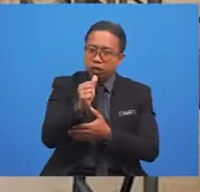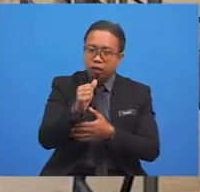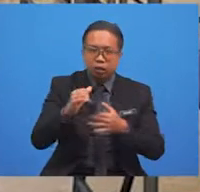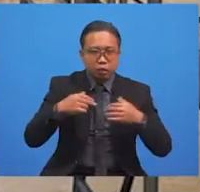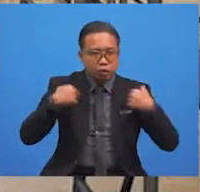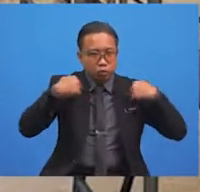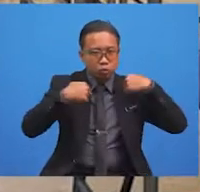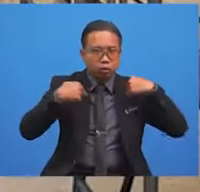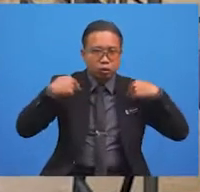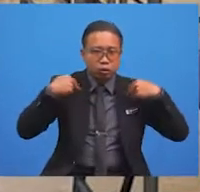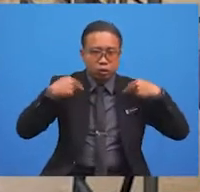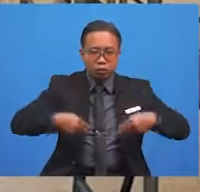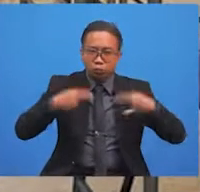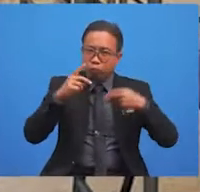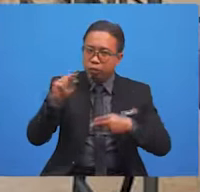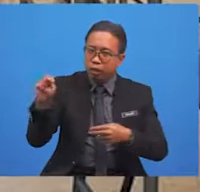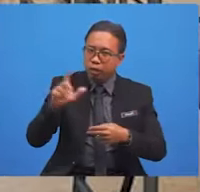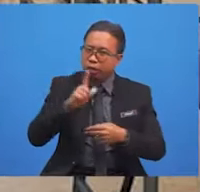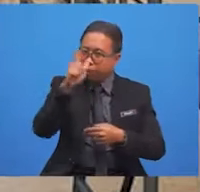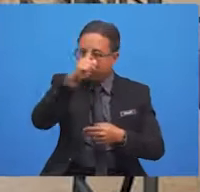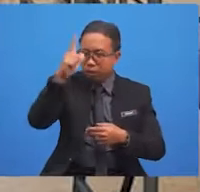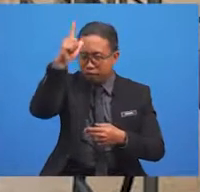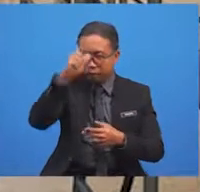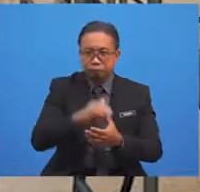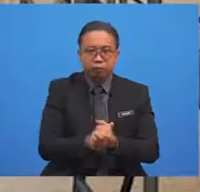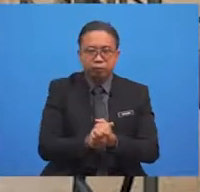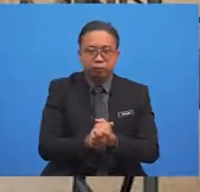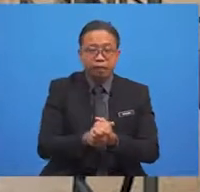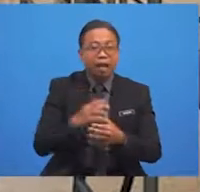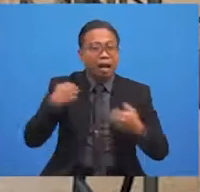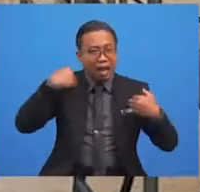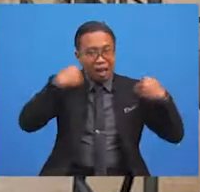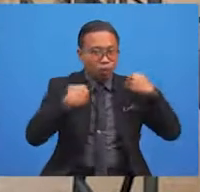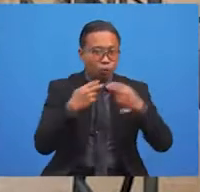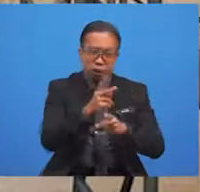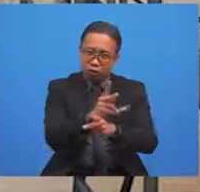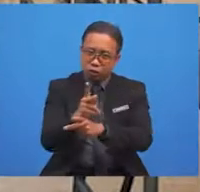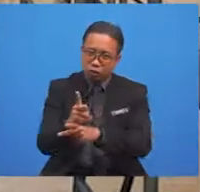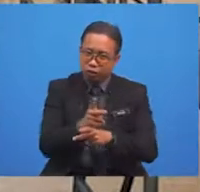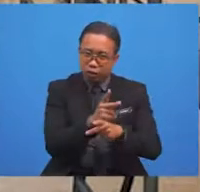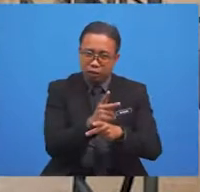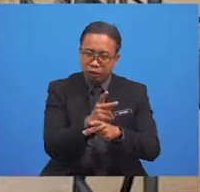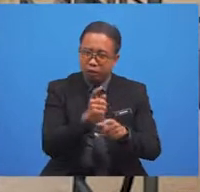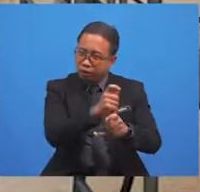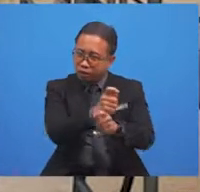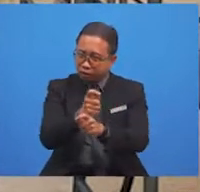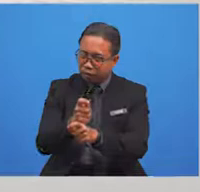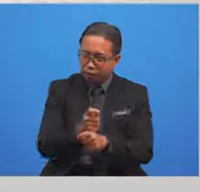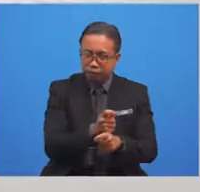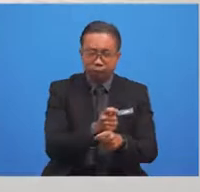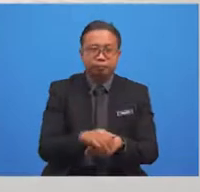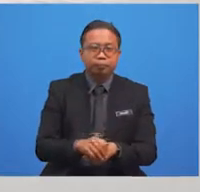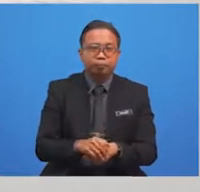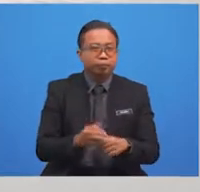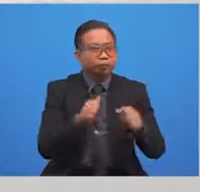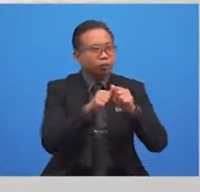liar. Haiwan-haiwan ini adalah haiwan peliharaan dan haiwan ternakan.